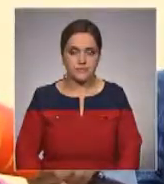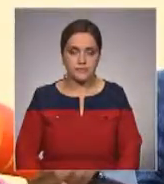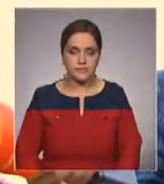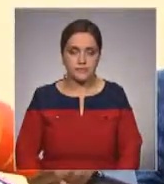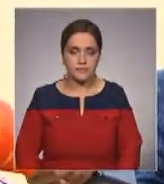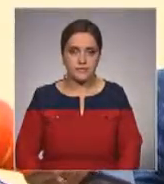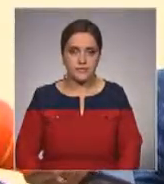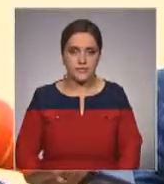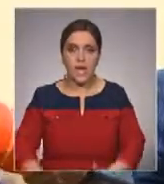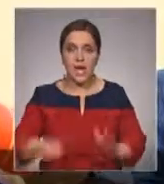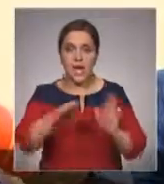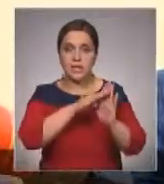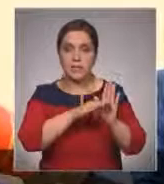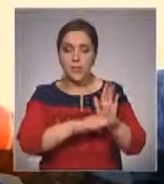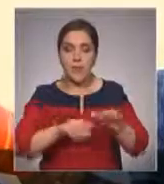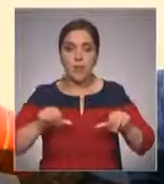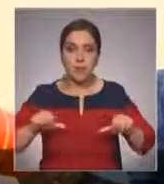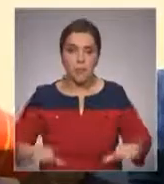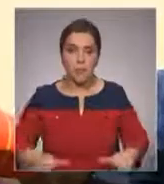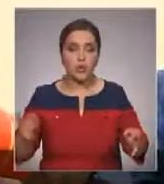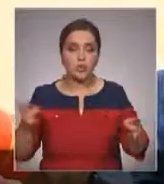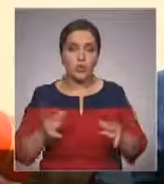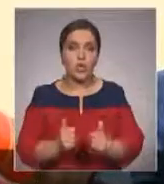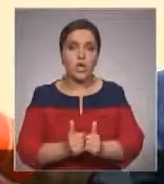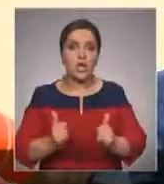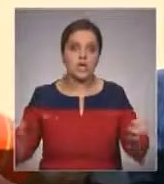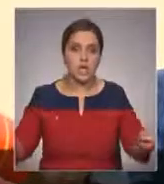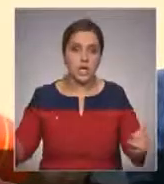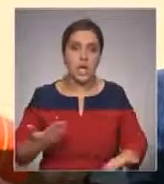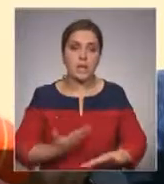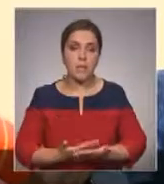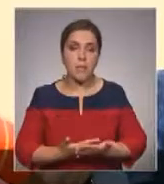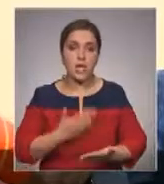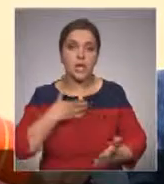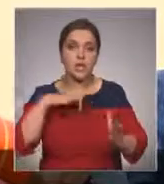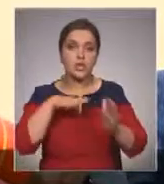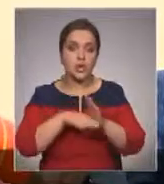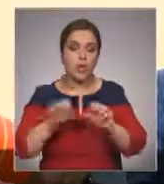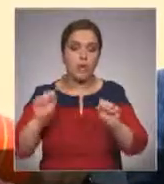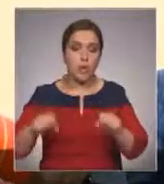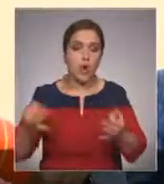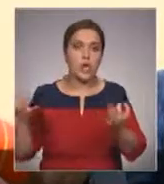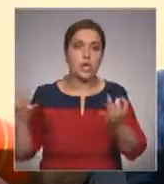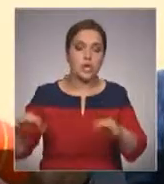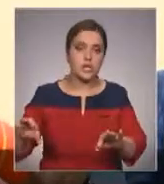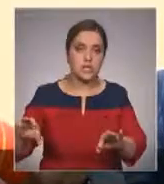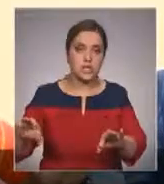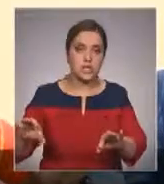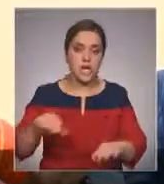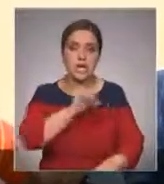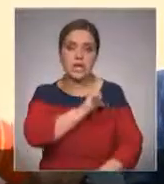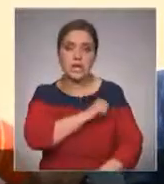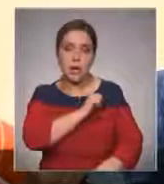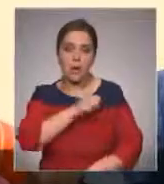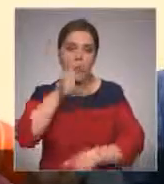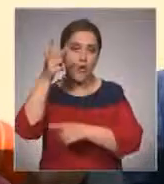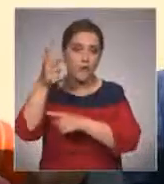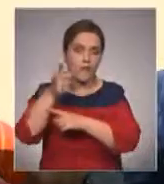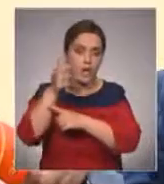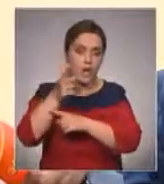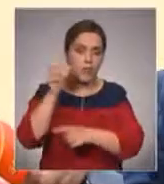Тот список прав, который там есть, его можно расширить. В частности, я, например, считаю, что почему бы не разрешить детективам вести